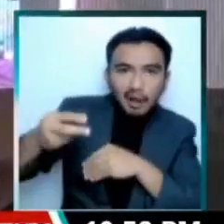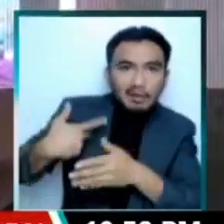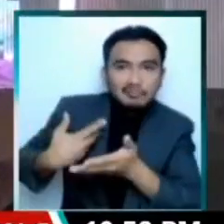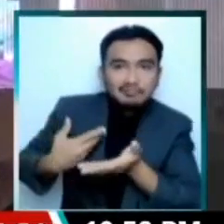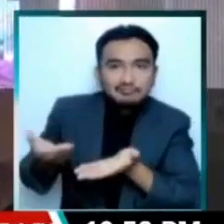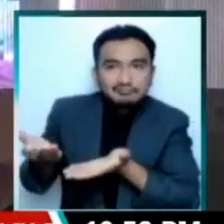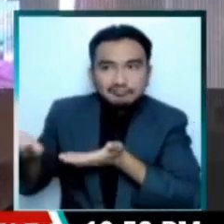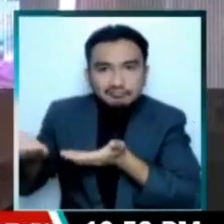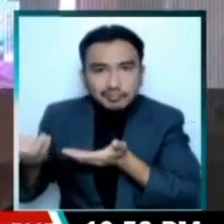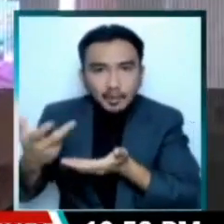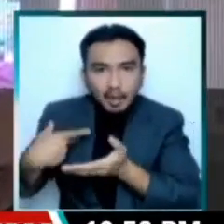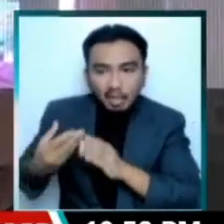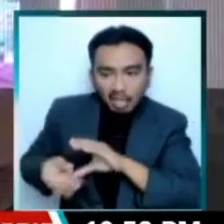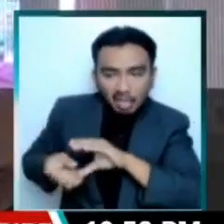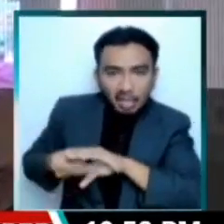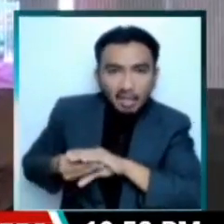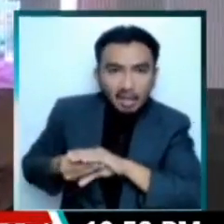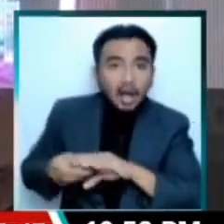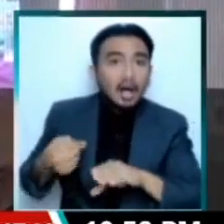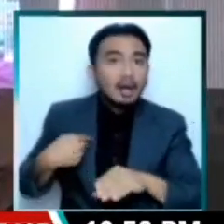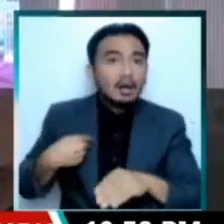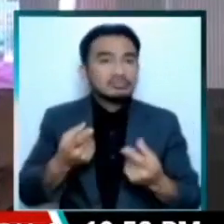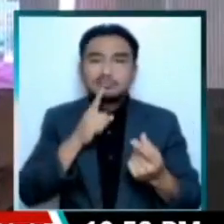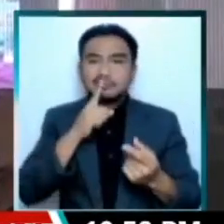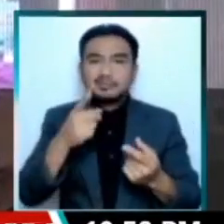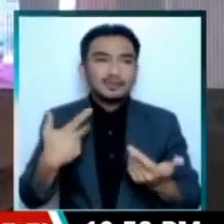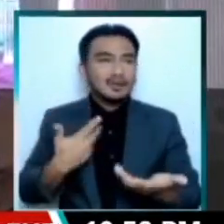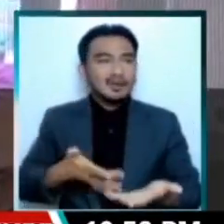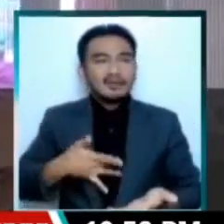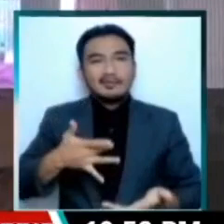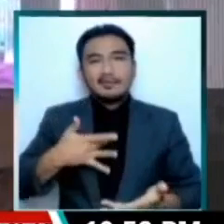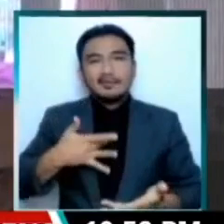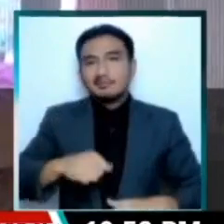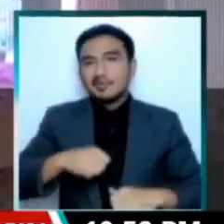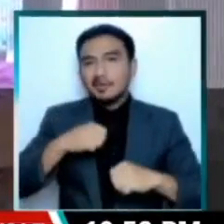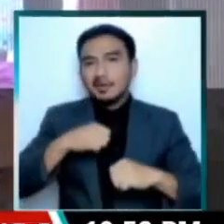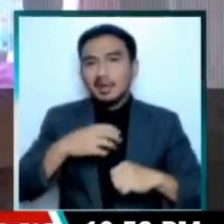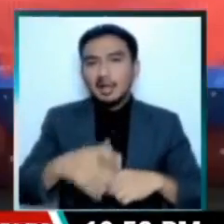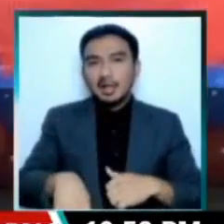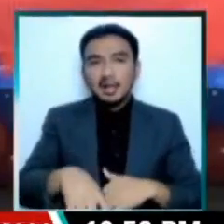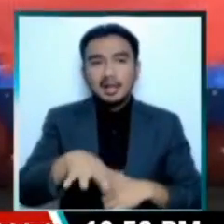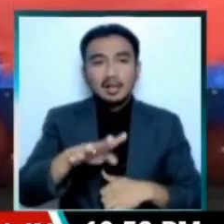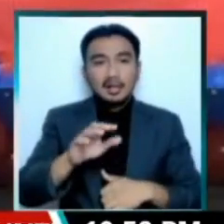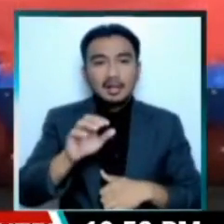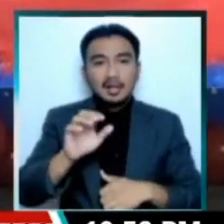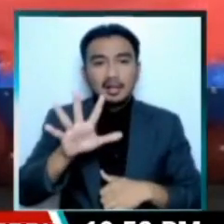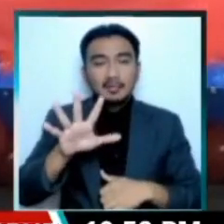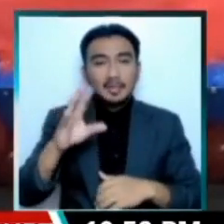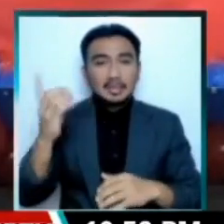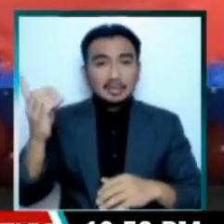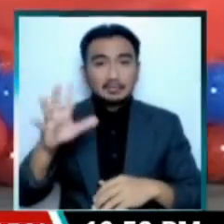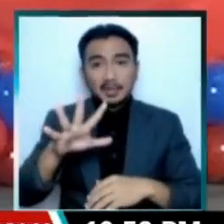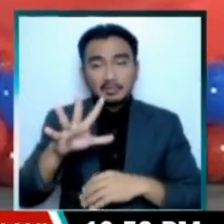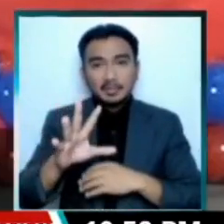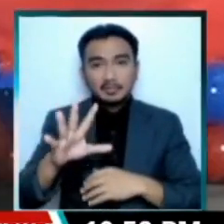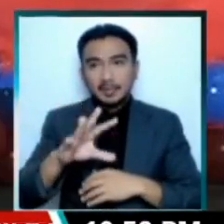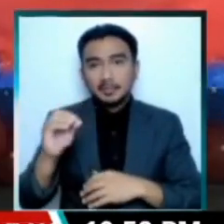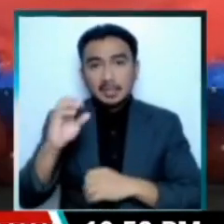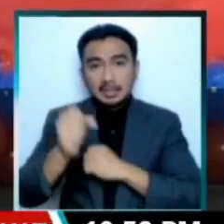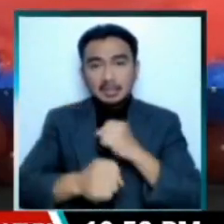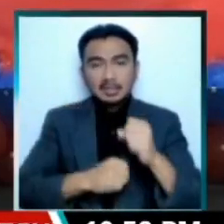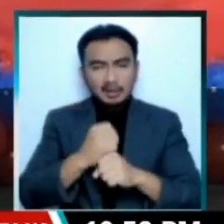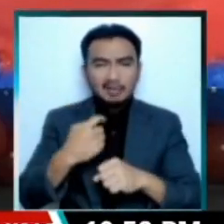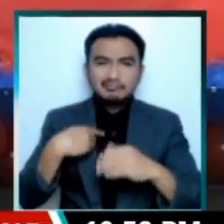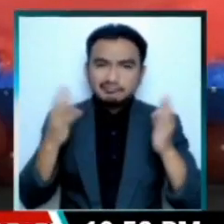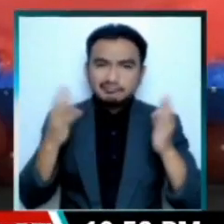ng 50 taon, 5 dekada ng aking paglilingkod. Matapos alisin ang dalawang kandidato